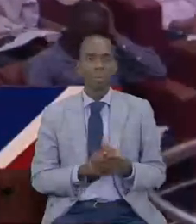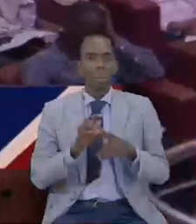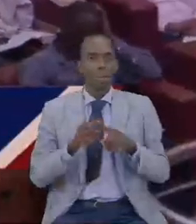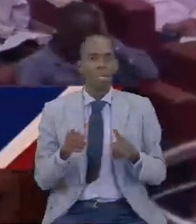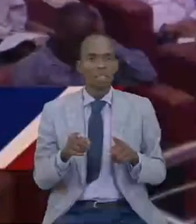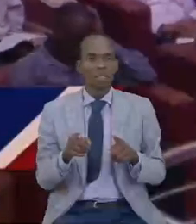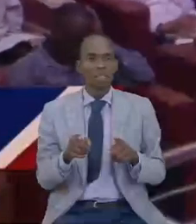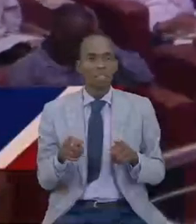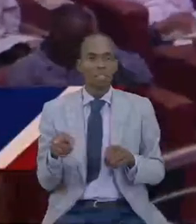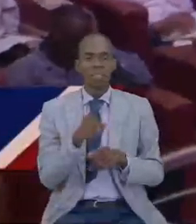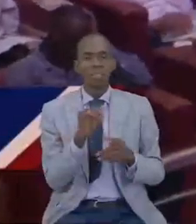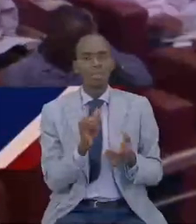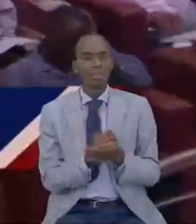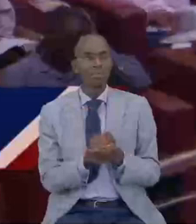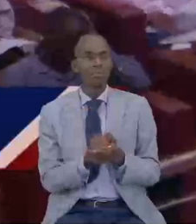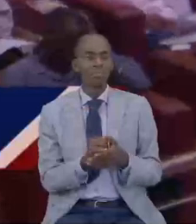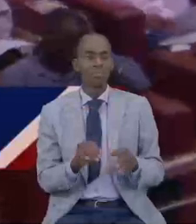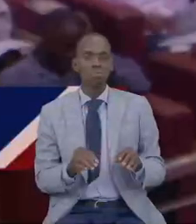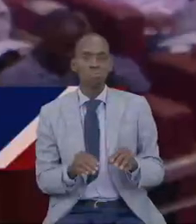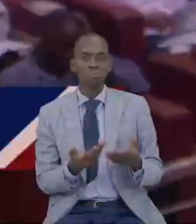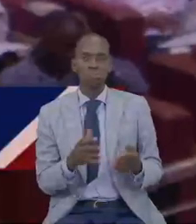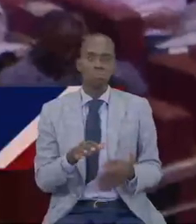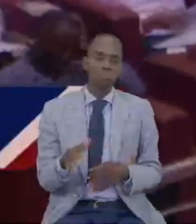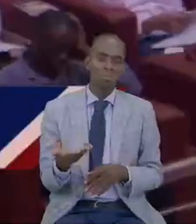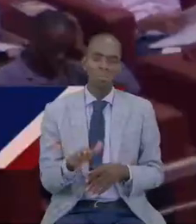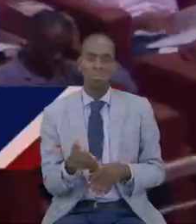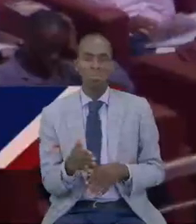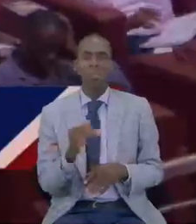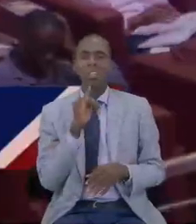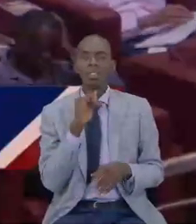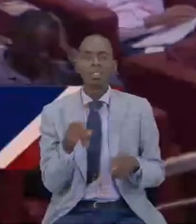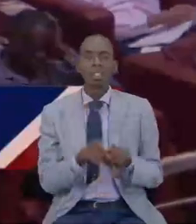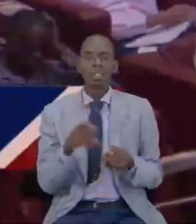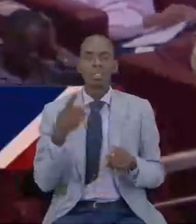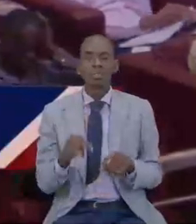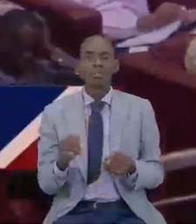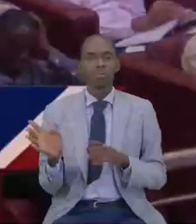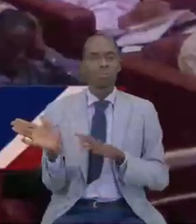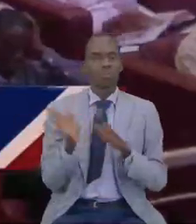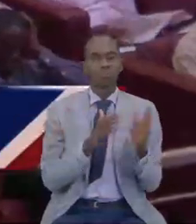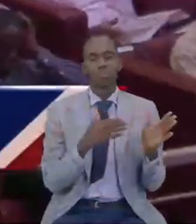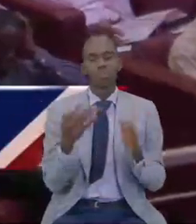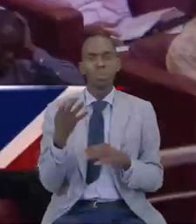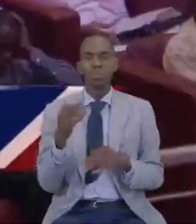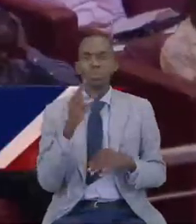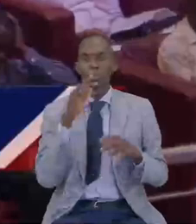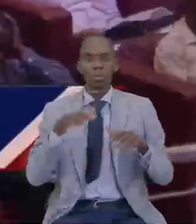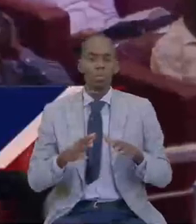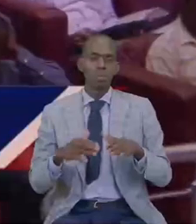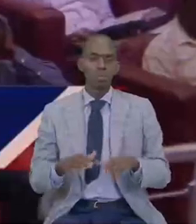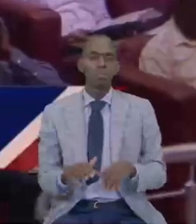est semblable au flot de la mer, agité par le vent et poussé de côté